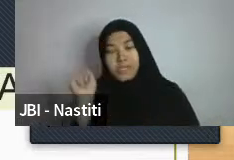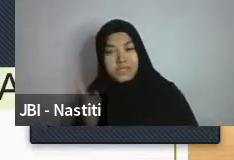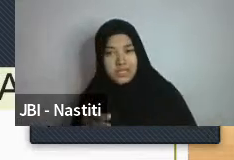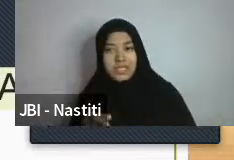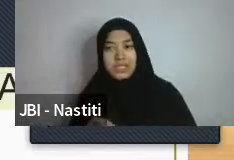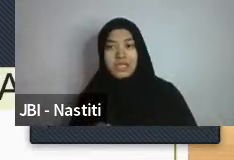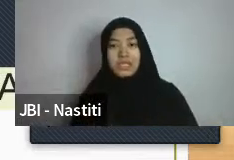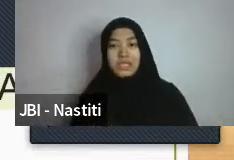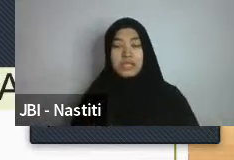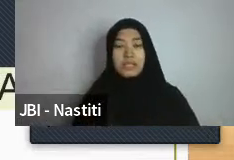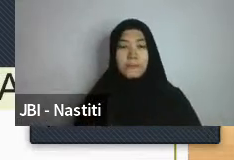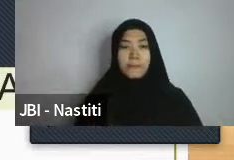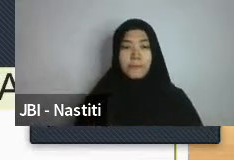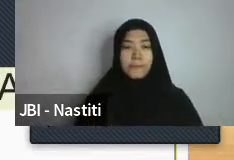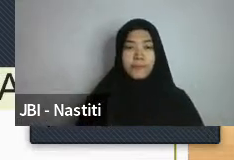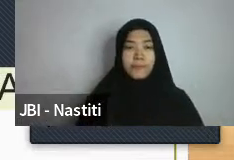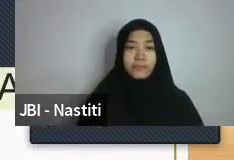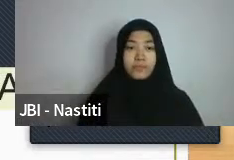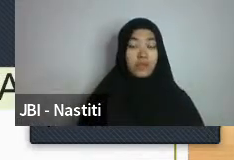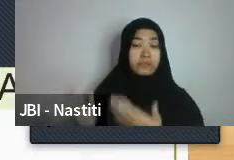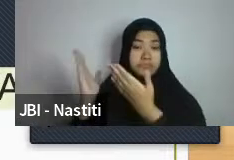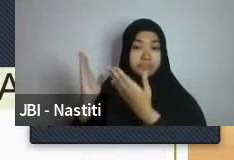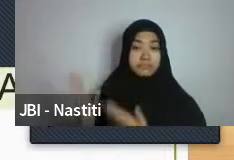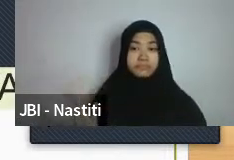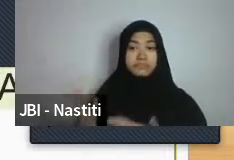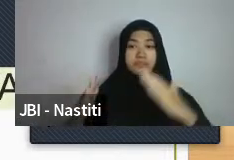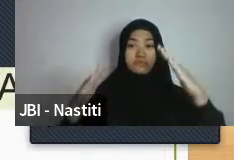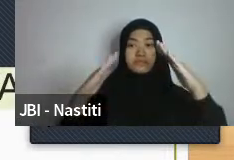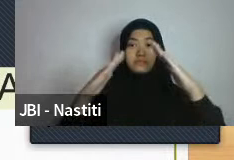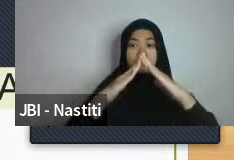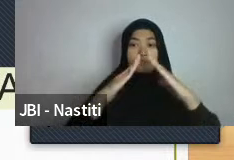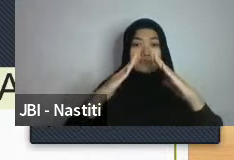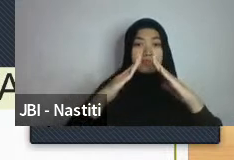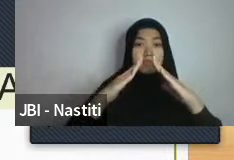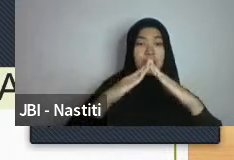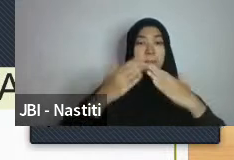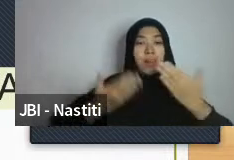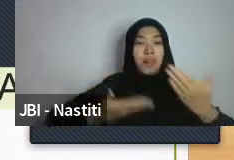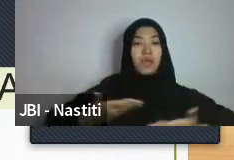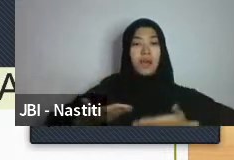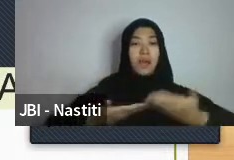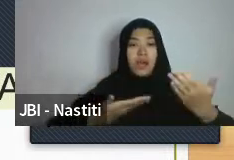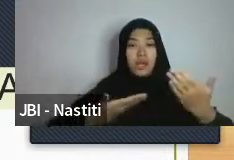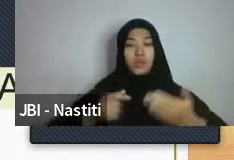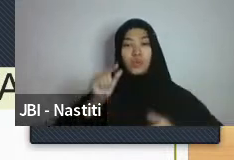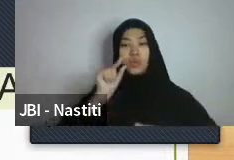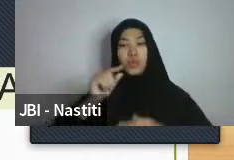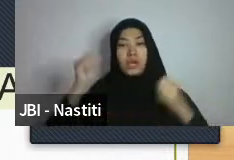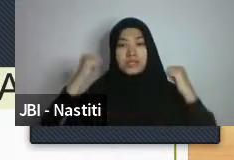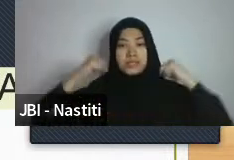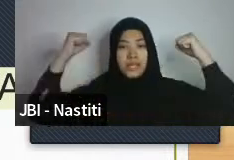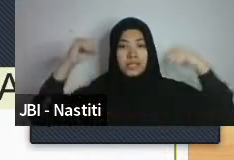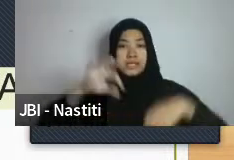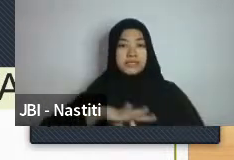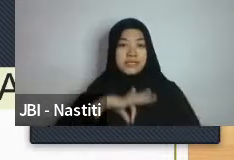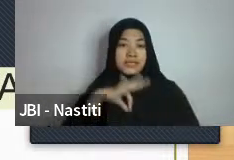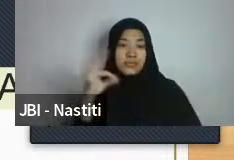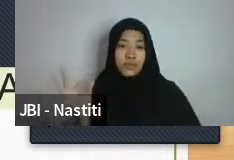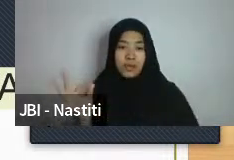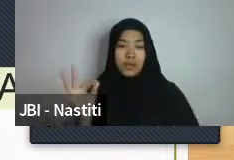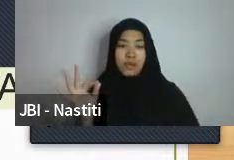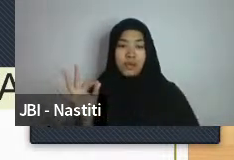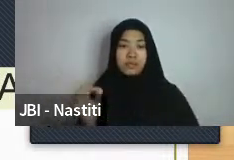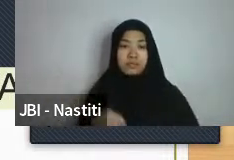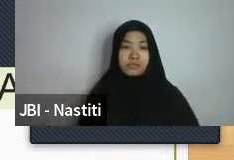kita ya, itu betul tadi kata Bu Rosa, paling banyak itu sebetulnya di bagian bawah ya, ada